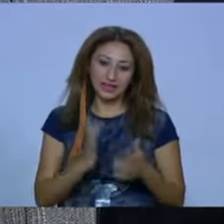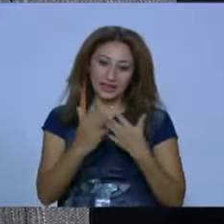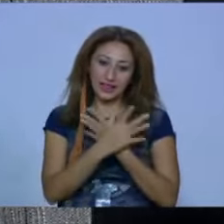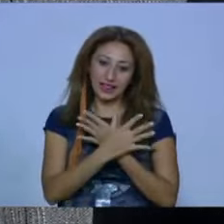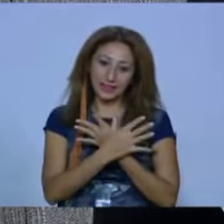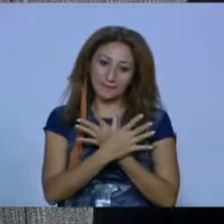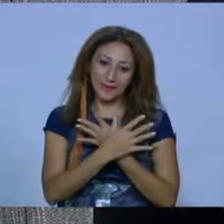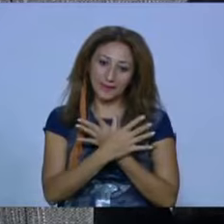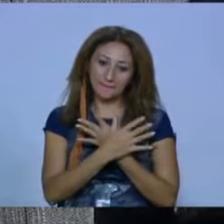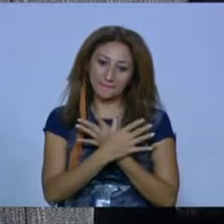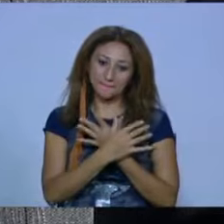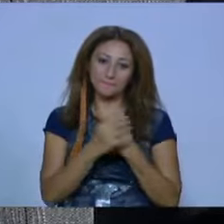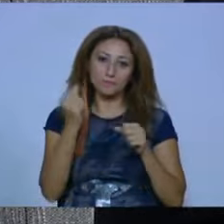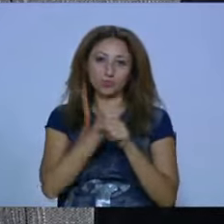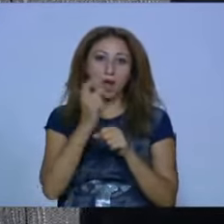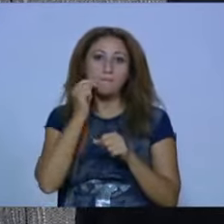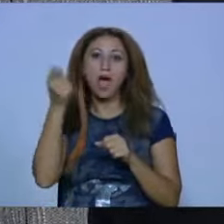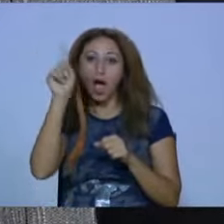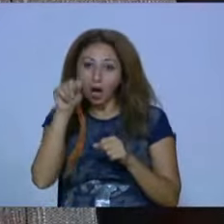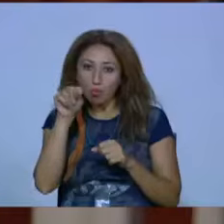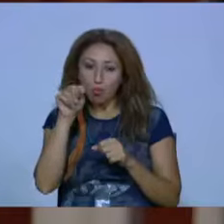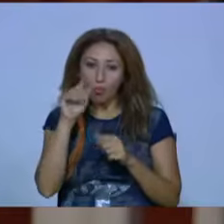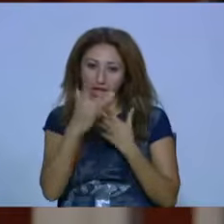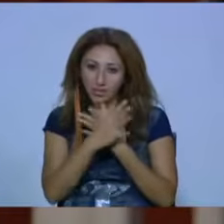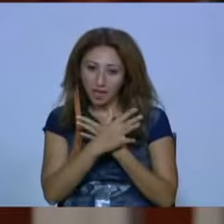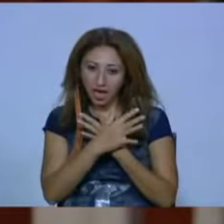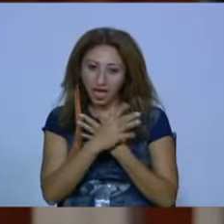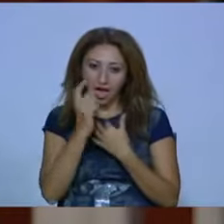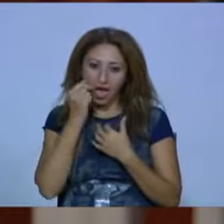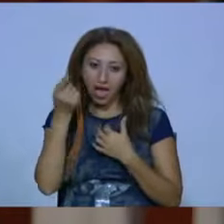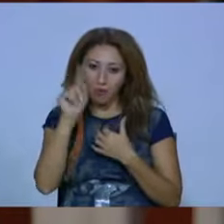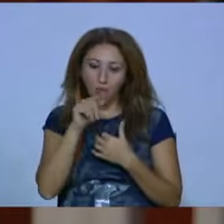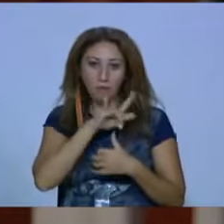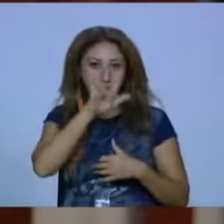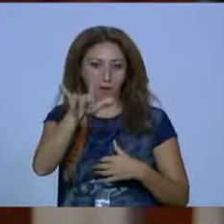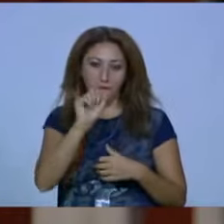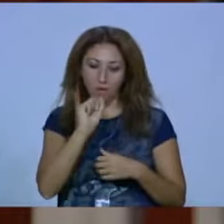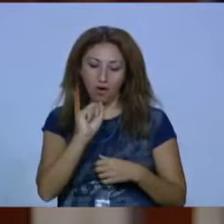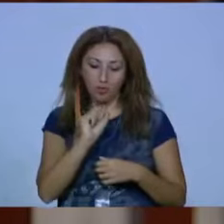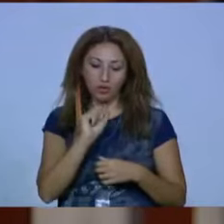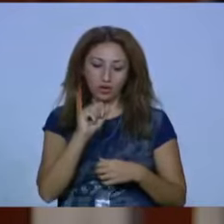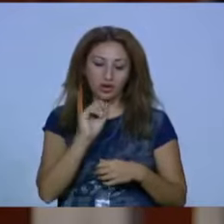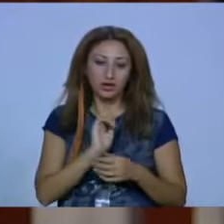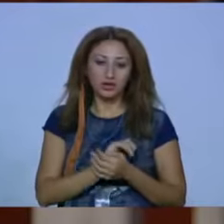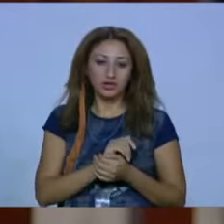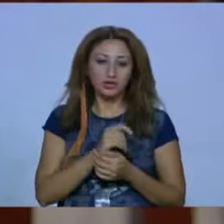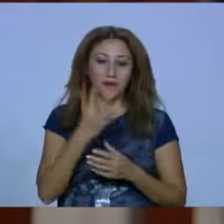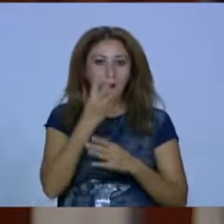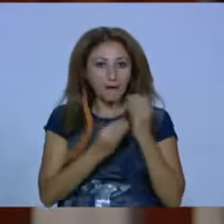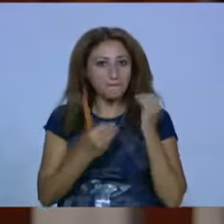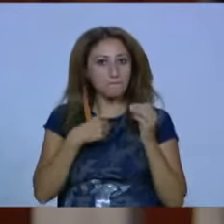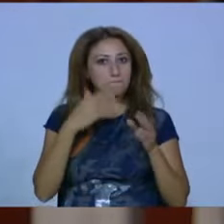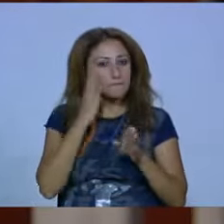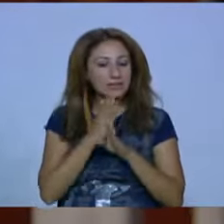عادل اشتغل مع والده الله يرحمه موسى السمير. وكان بيحب والدي الله يرحمه جدا. فلما علاء راح قدم له نفسه وقال له انا